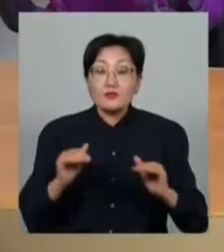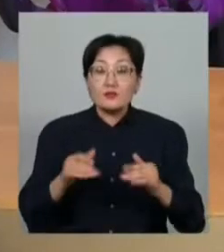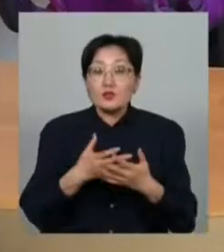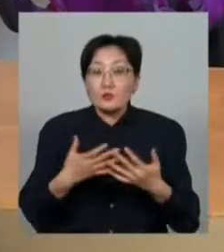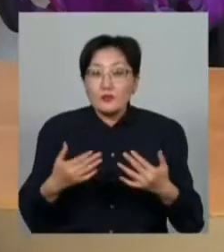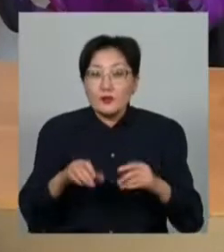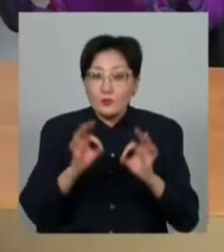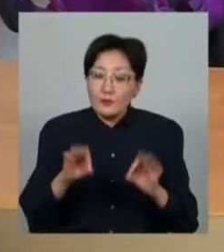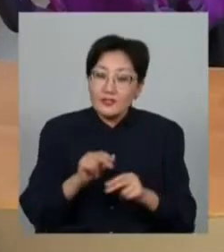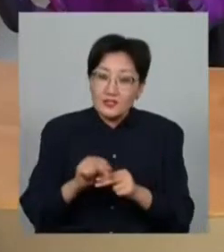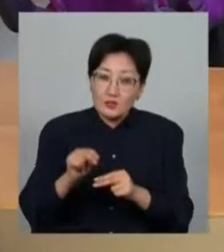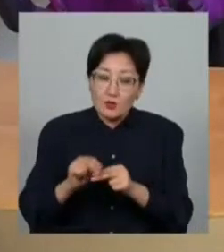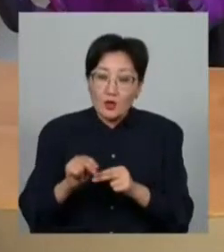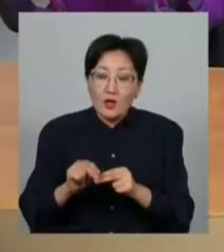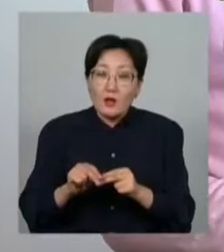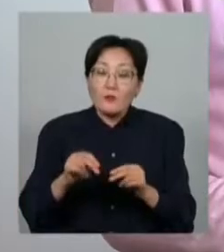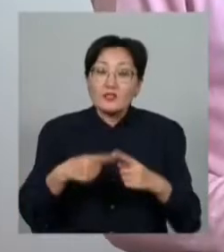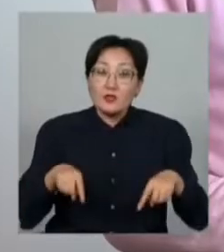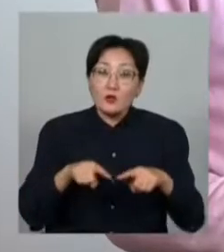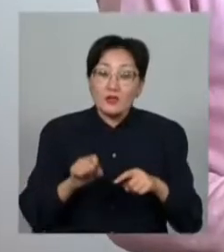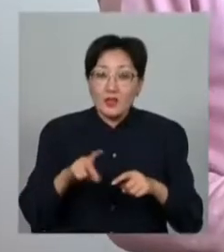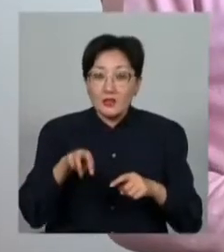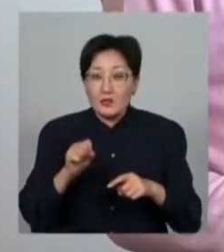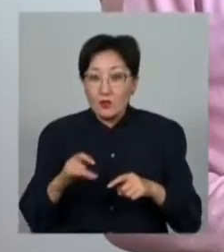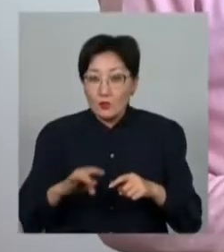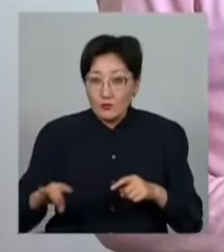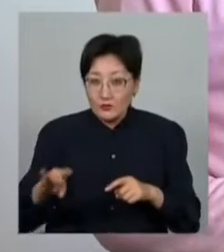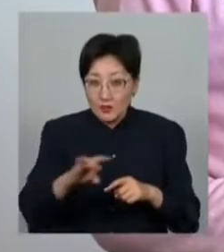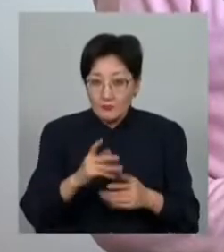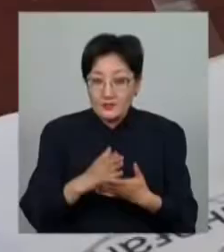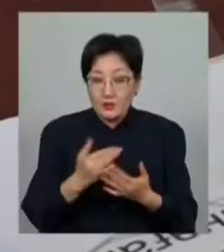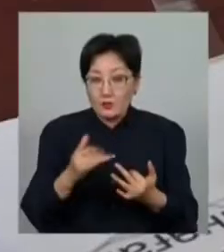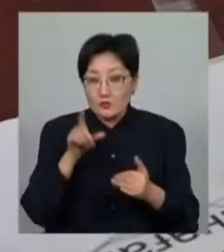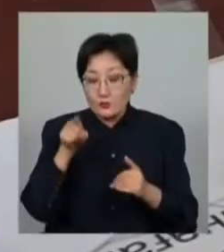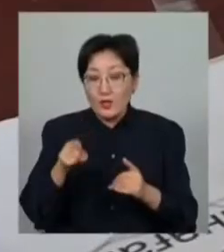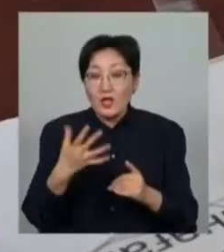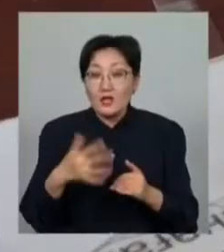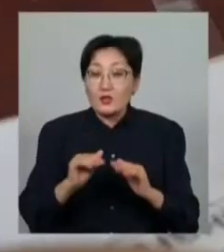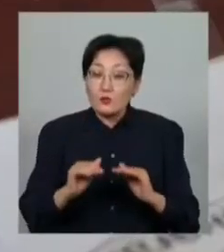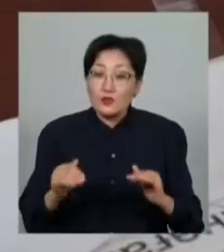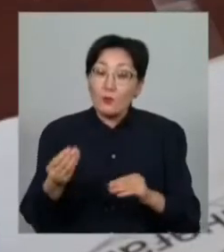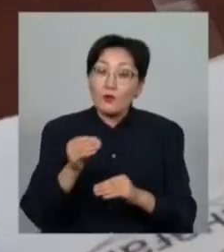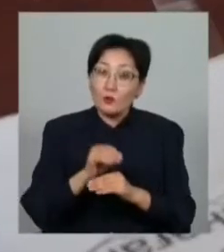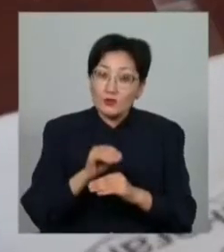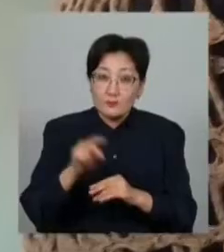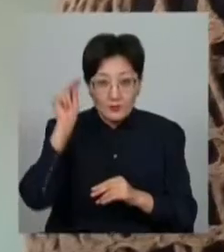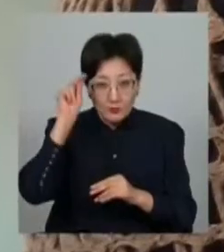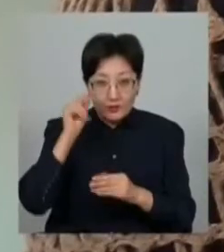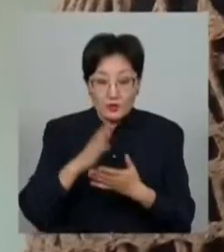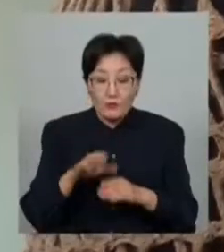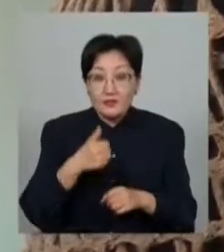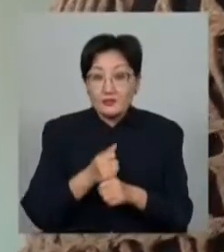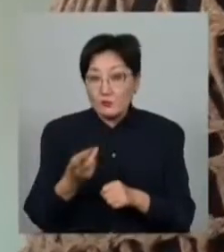түрлі өнерге бейімдейтін шыңға өрлеу орталығы Алатау ықшам ауданында орналасқан. Қазір онда 50 оқушы қосымша білім алып жүр.